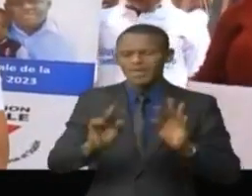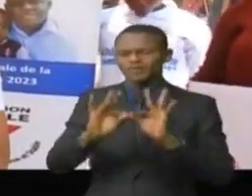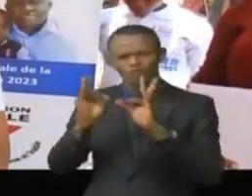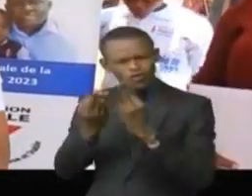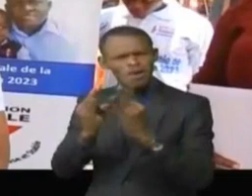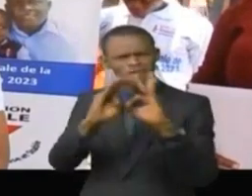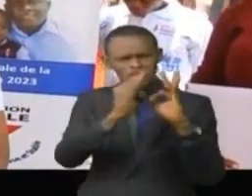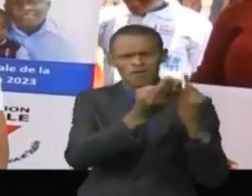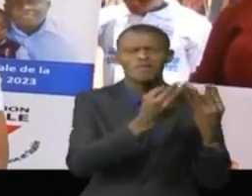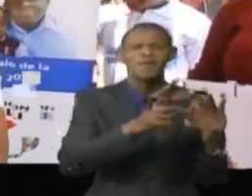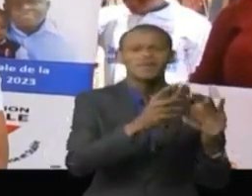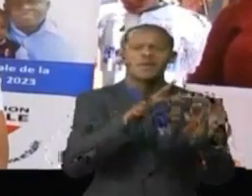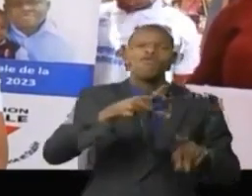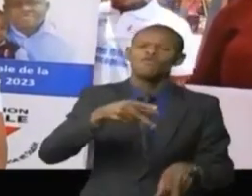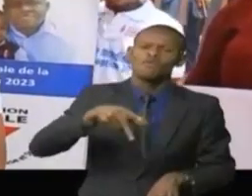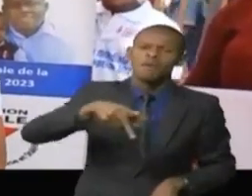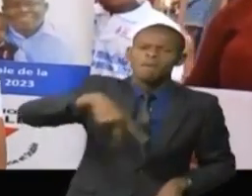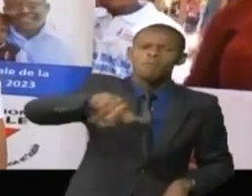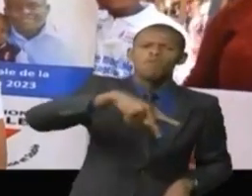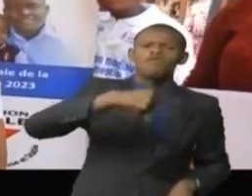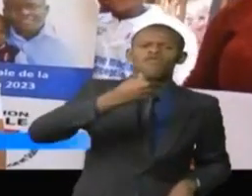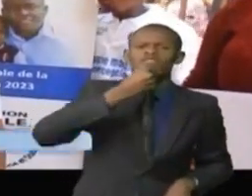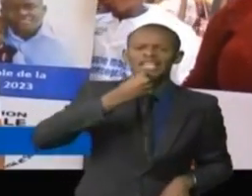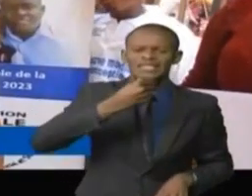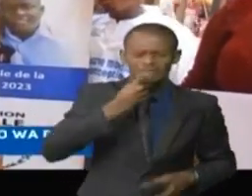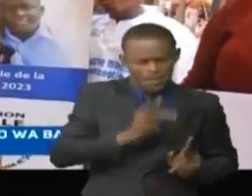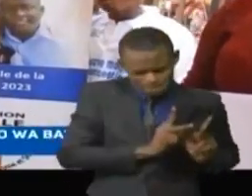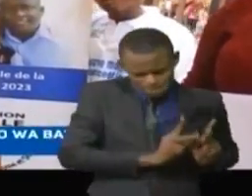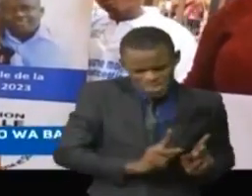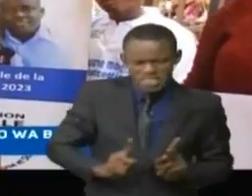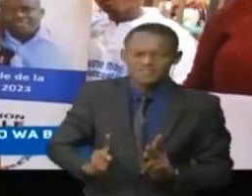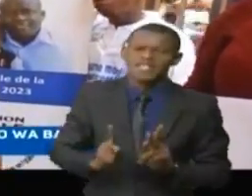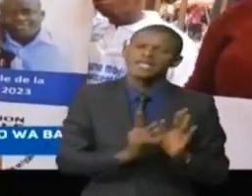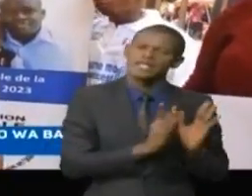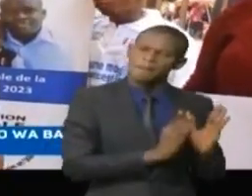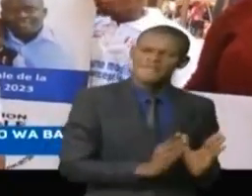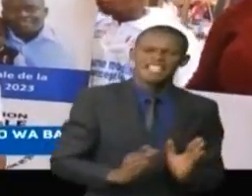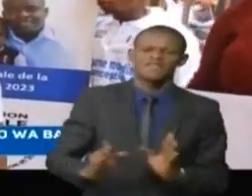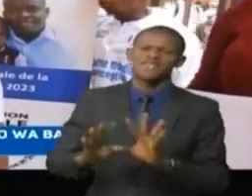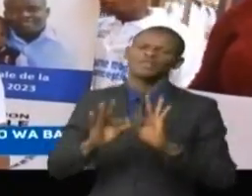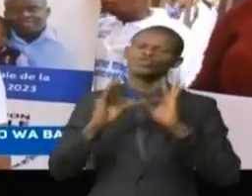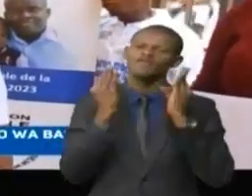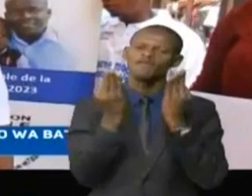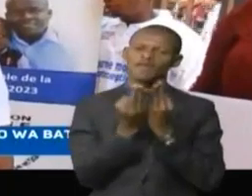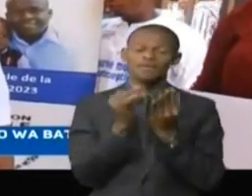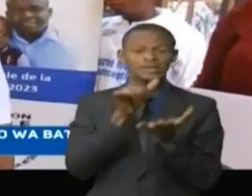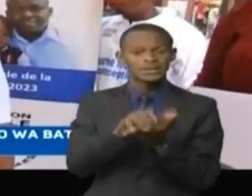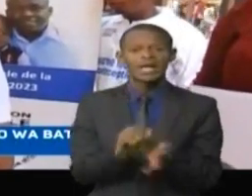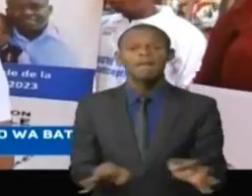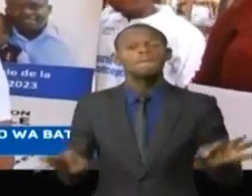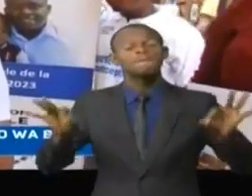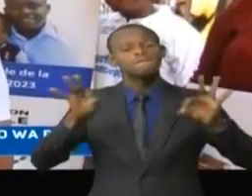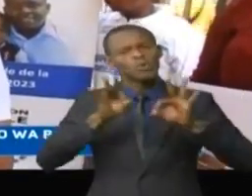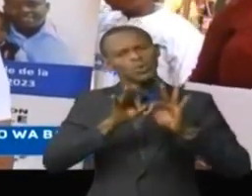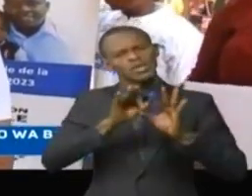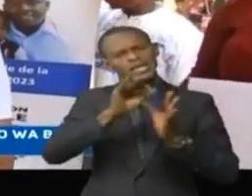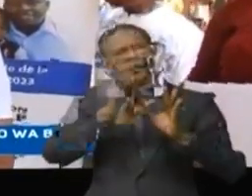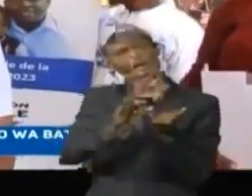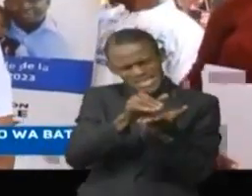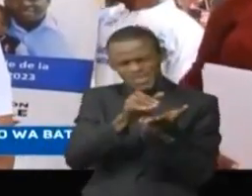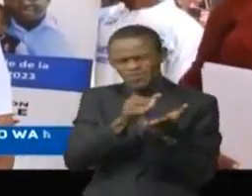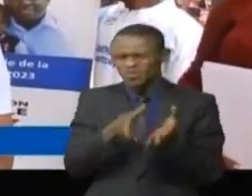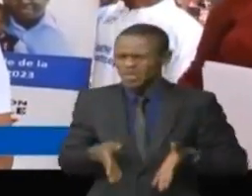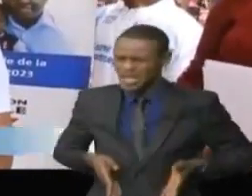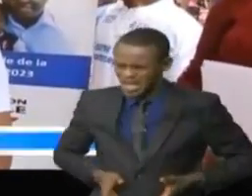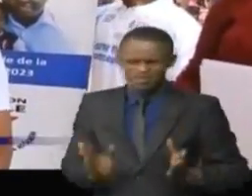qui est une de l'intervention à haut impact sur la dynamique de la réduction de